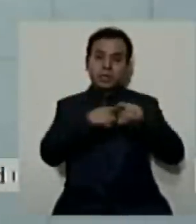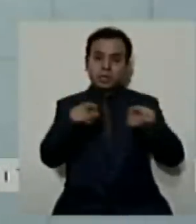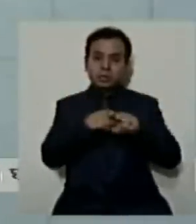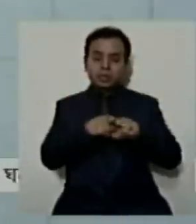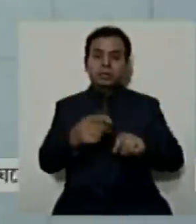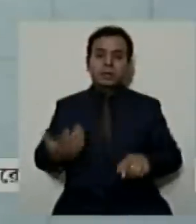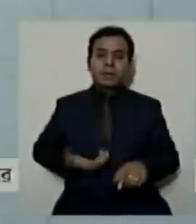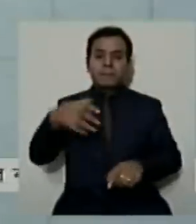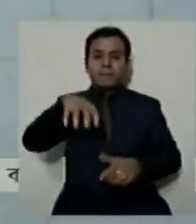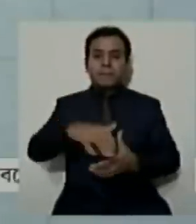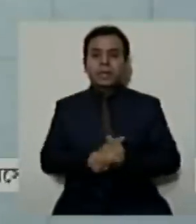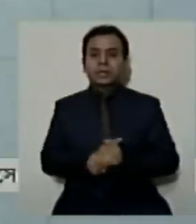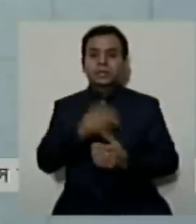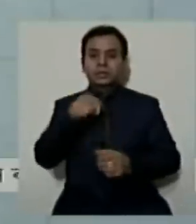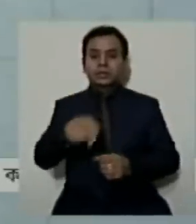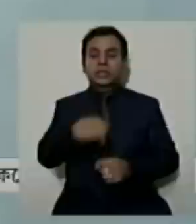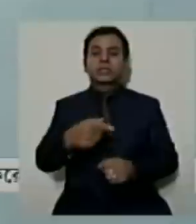ম্যালেরিয়া একটি প্রাণঘাতী প্রাক ব্যাধি।